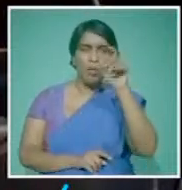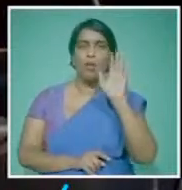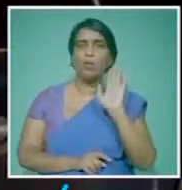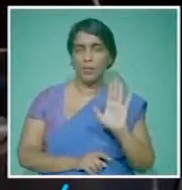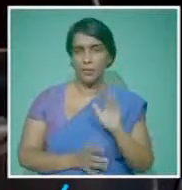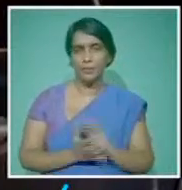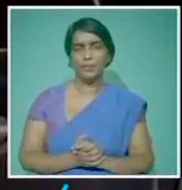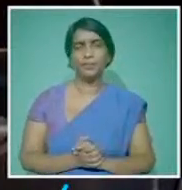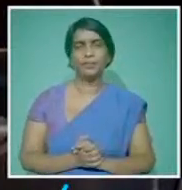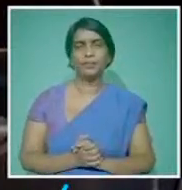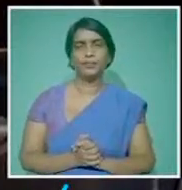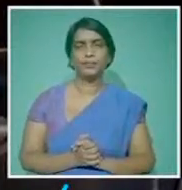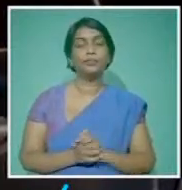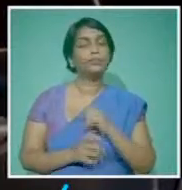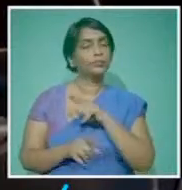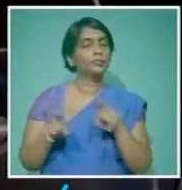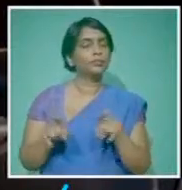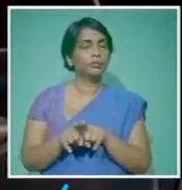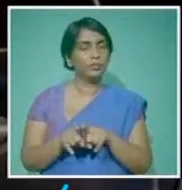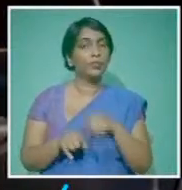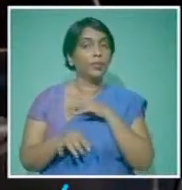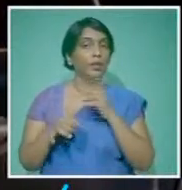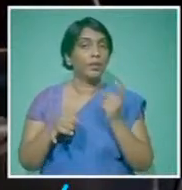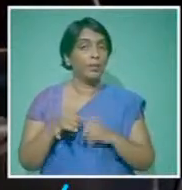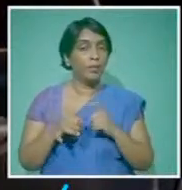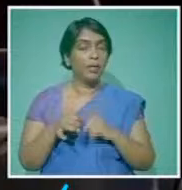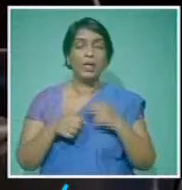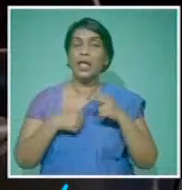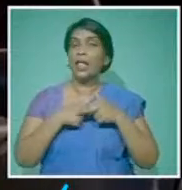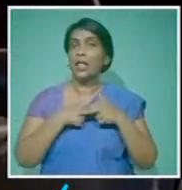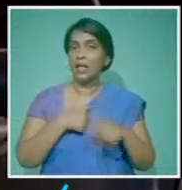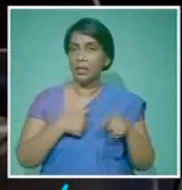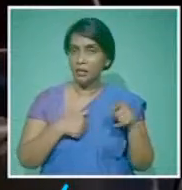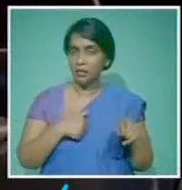දෙයක්. ඒ නිසා මේ ප්‍රශ්නෙට හේතුව